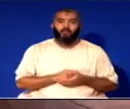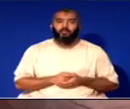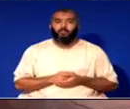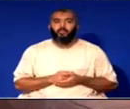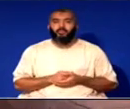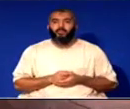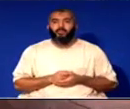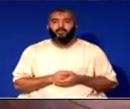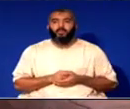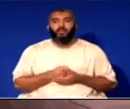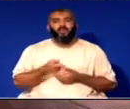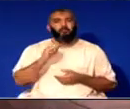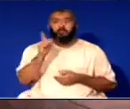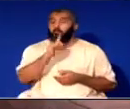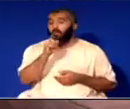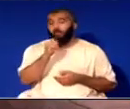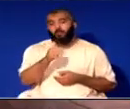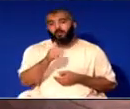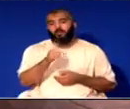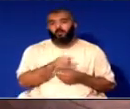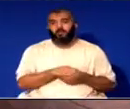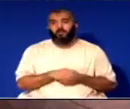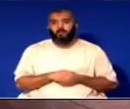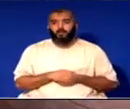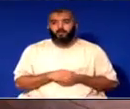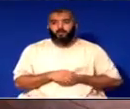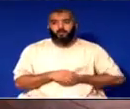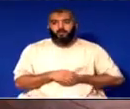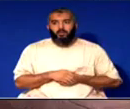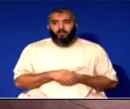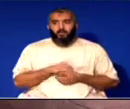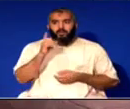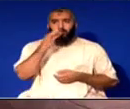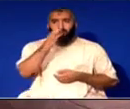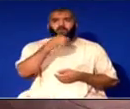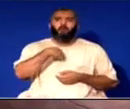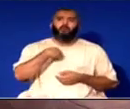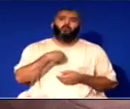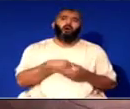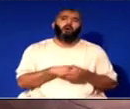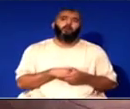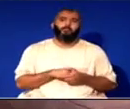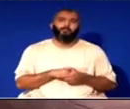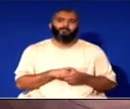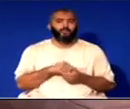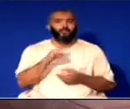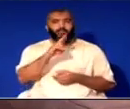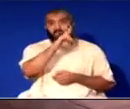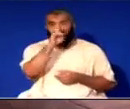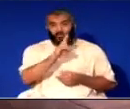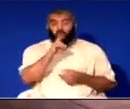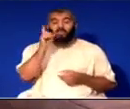مكروه. اكيد يكره الانسان انه يحرم. ما الشيء اللي قالت انا تعاوني، احنا ما نقدروش نسموه صدقه